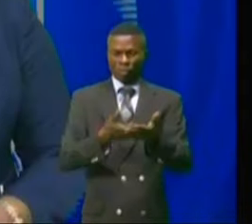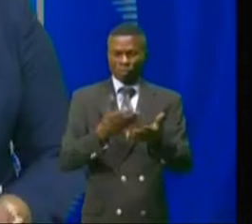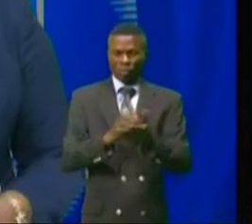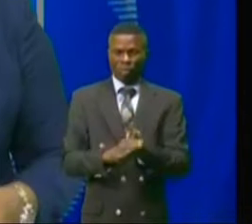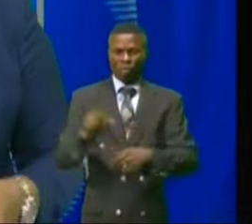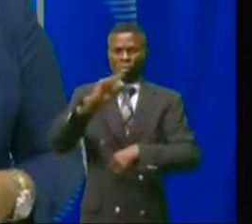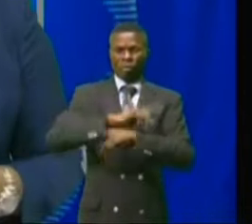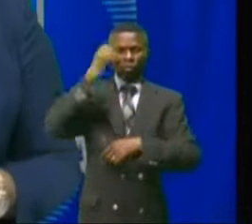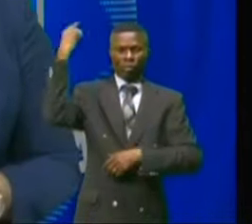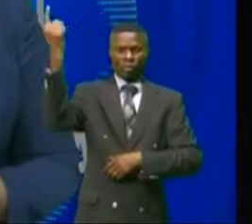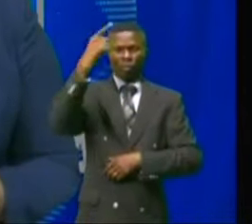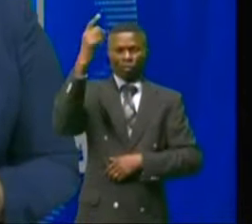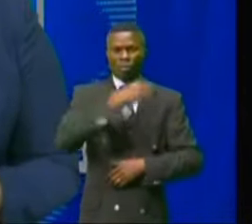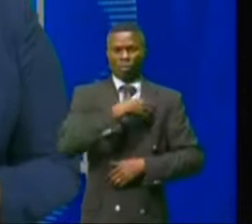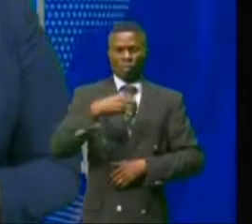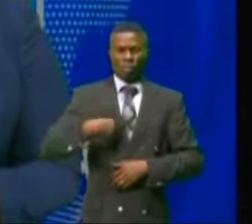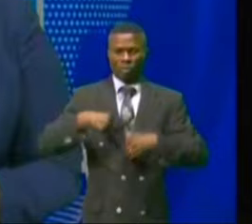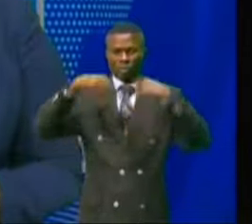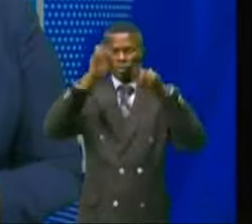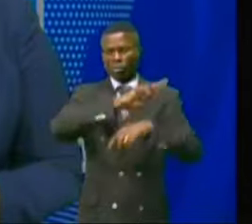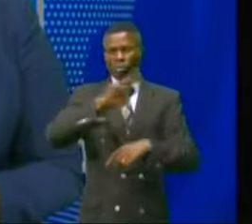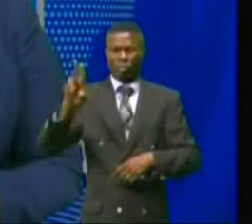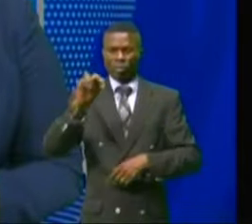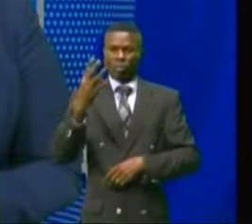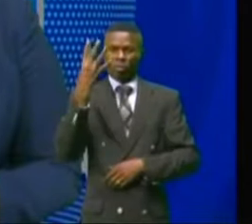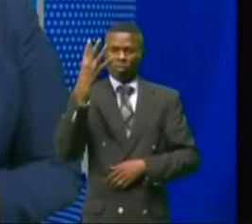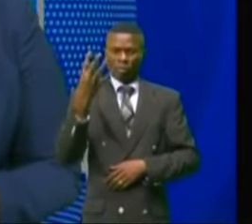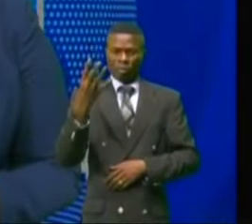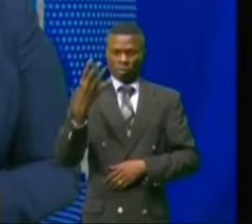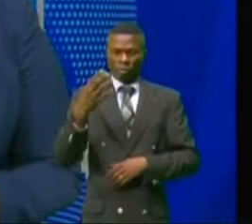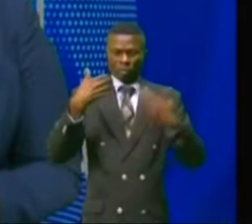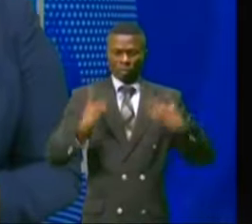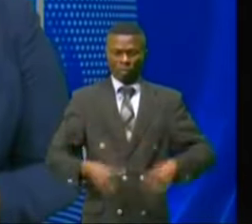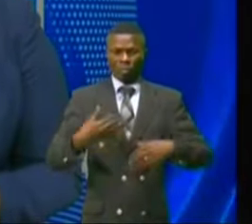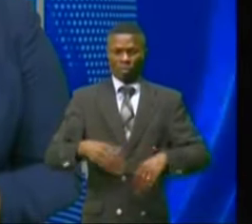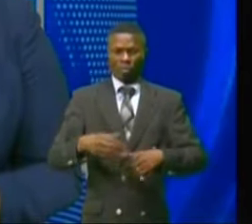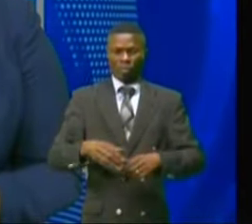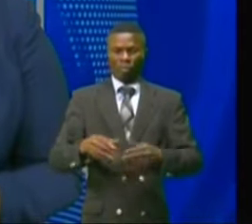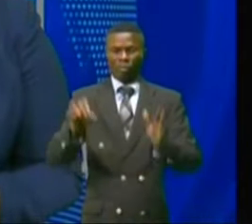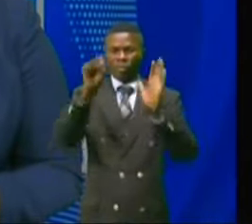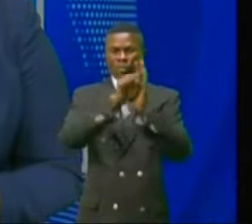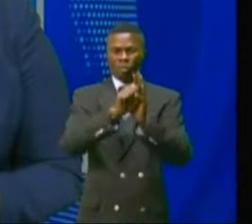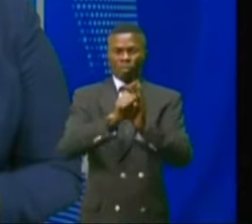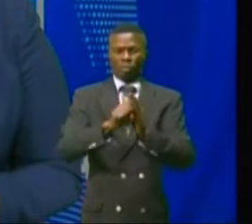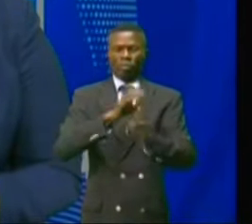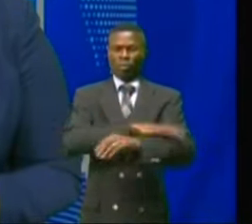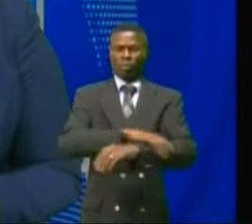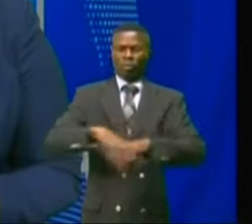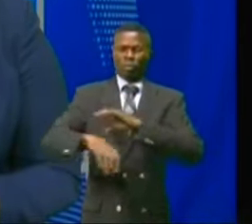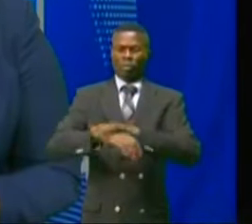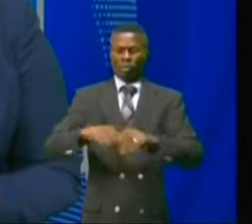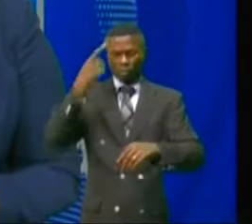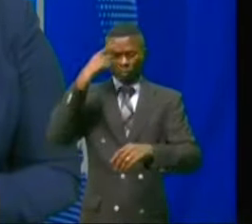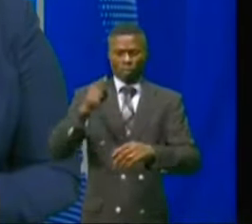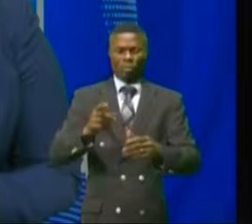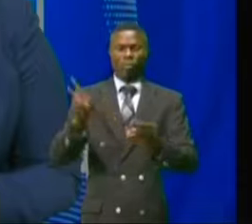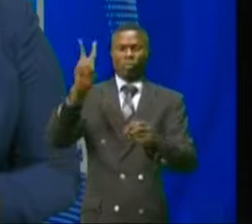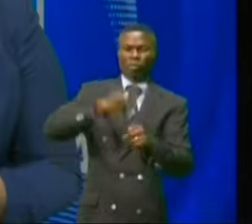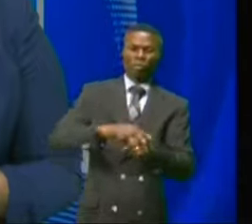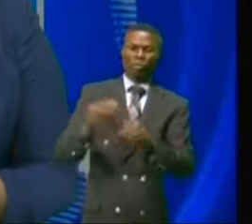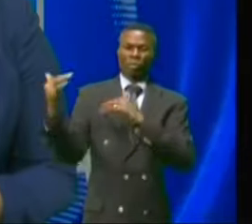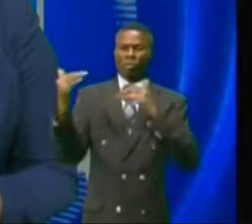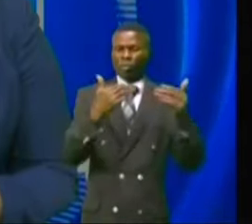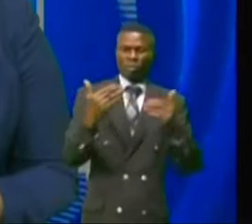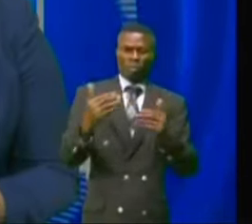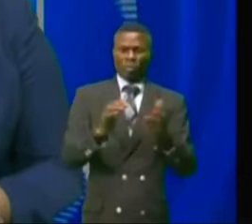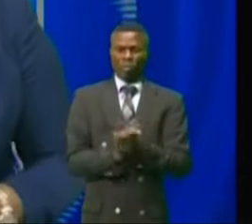la Journée internationale de la femme édition 2024 sera célébrée sous le signe de la compassion à l'endroit des victimes de la guerre.